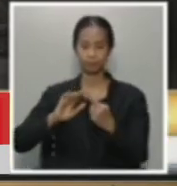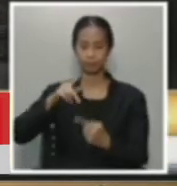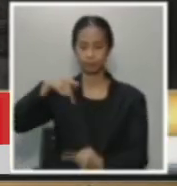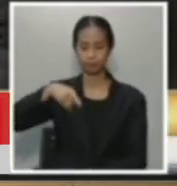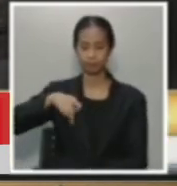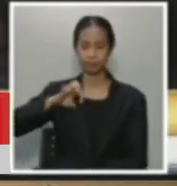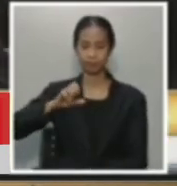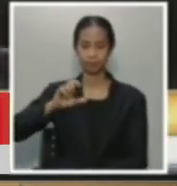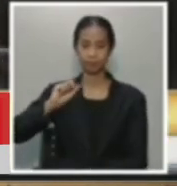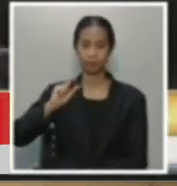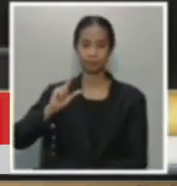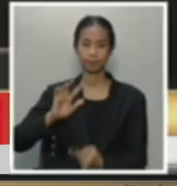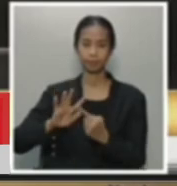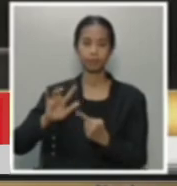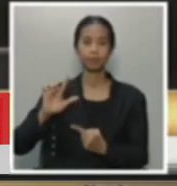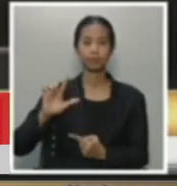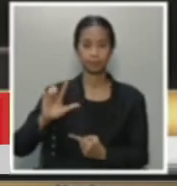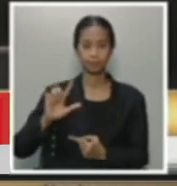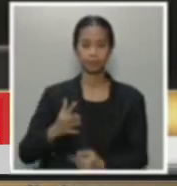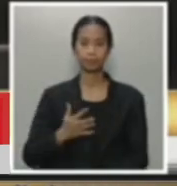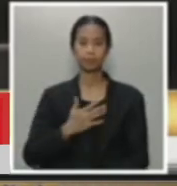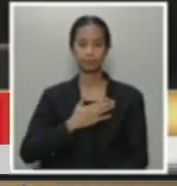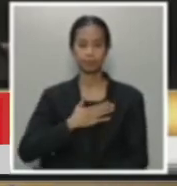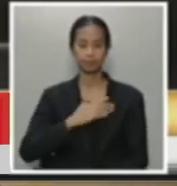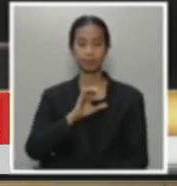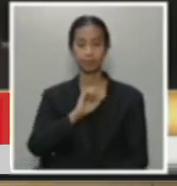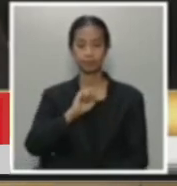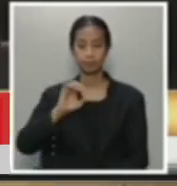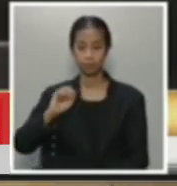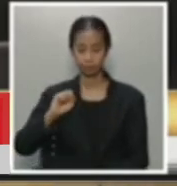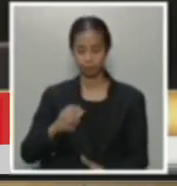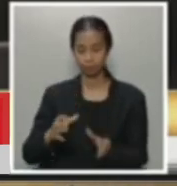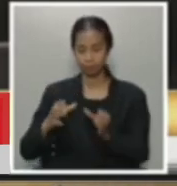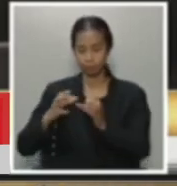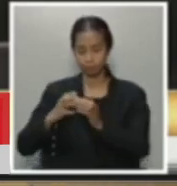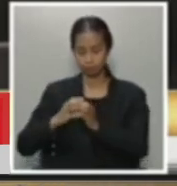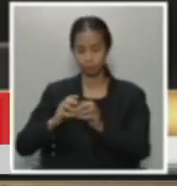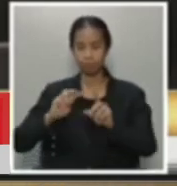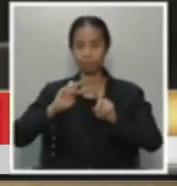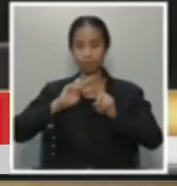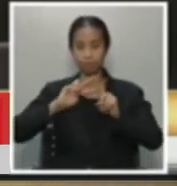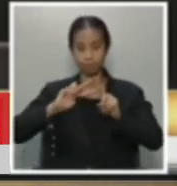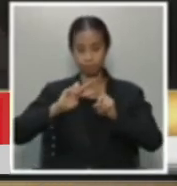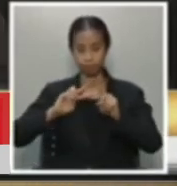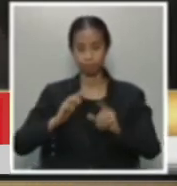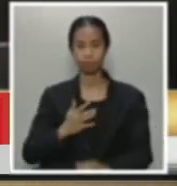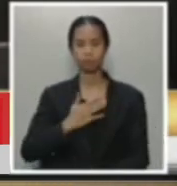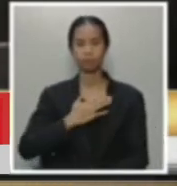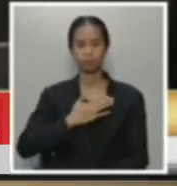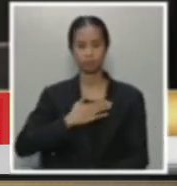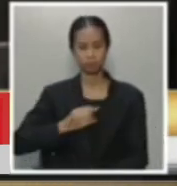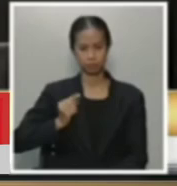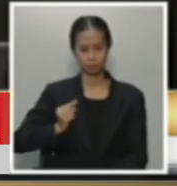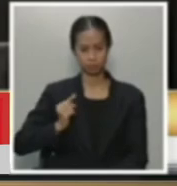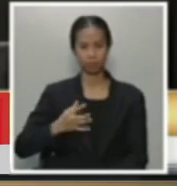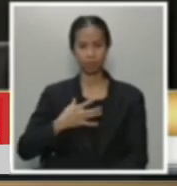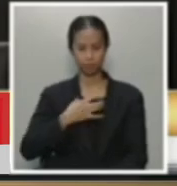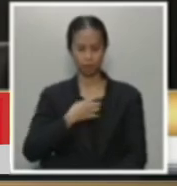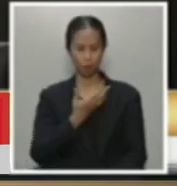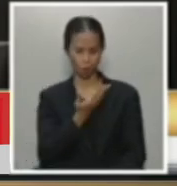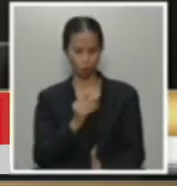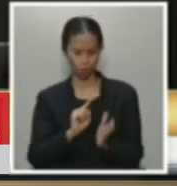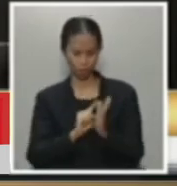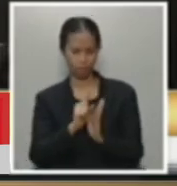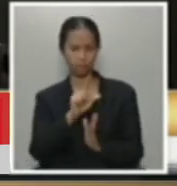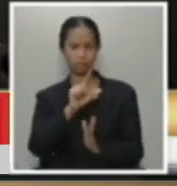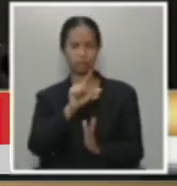มาชิกสภาผู้แทนราษฎรแบบบัญชีรายชื่อพรรคอนาคตใหม่ครับความจริงแล้วจริงๆผมอยากจะได้สัก20นาทีนะครับ